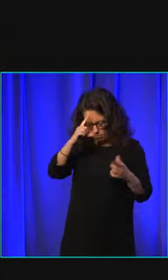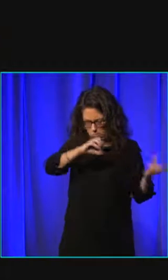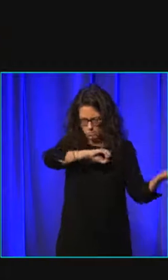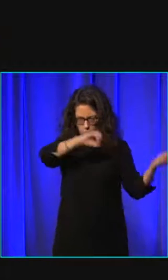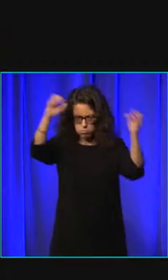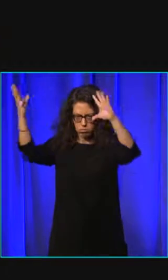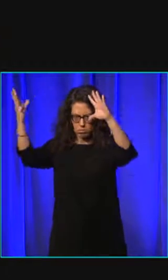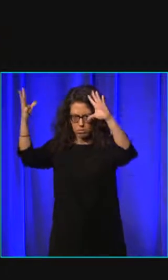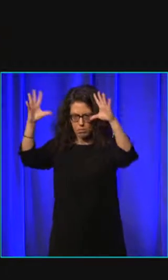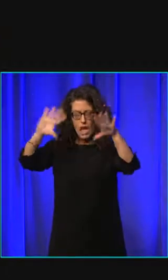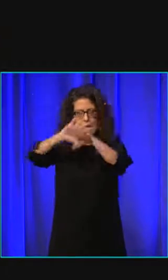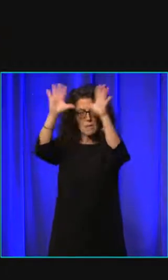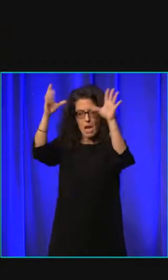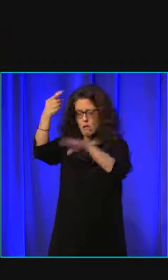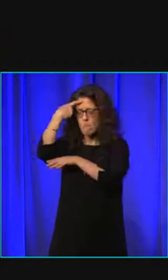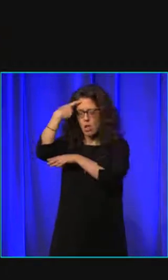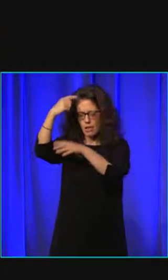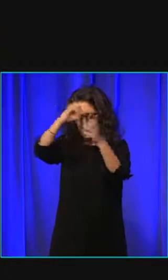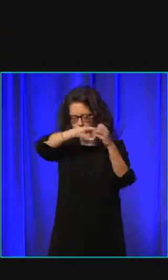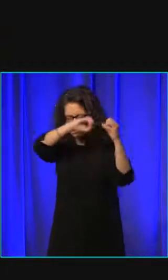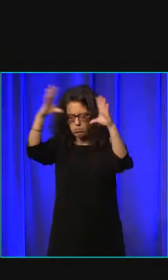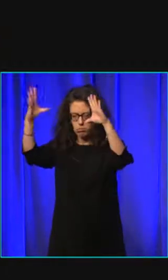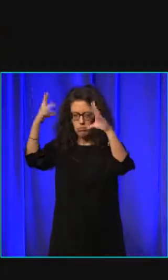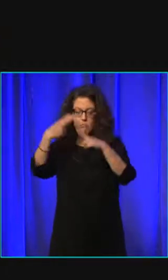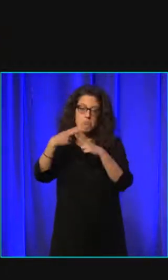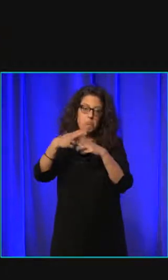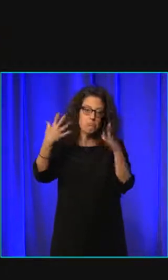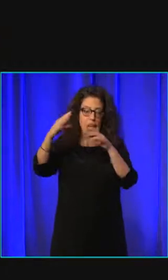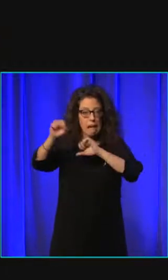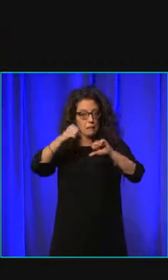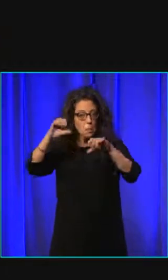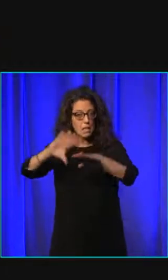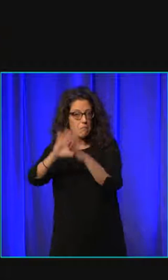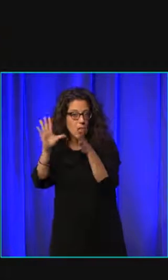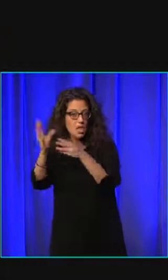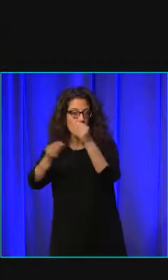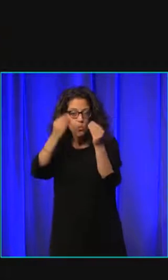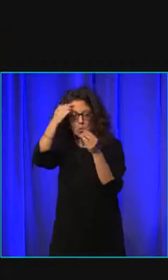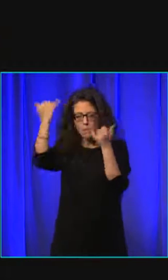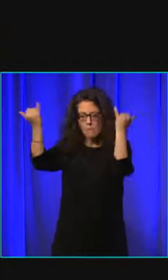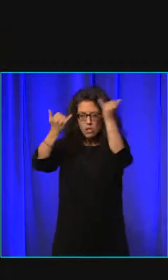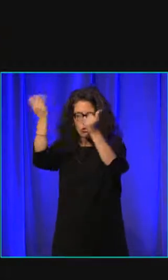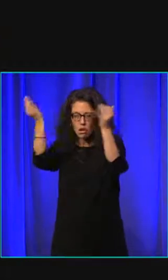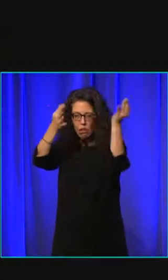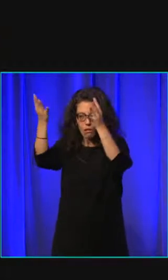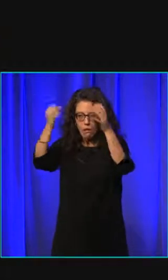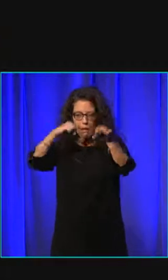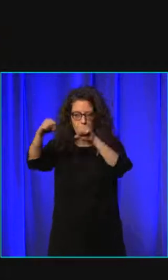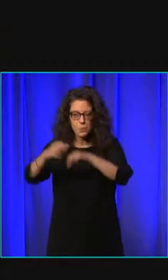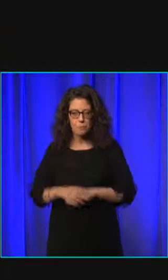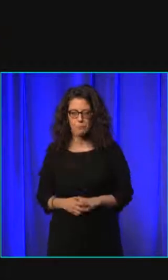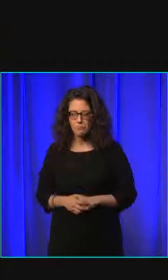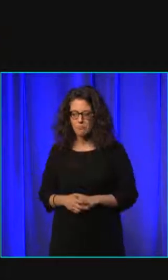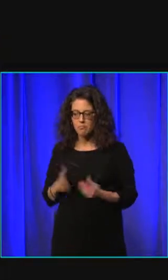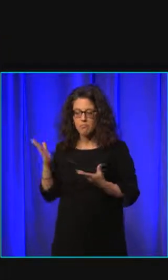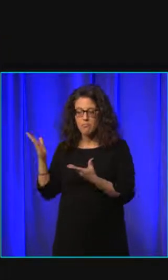de ce geste. On parle d'action imagée ou imaginée. Ici, que fait